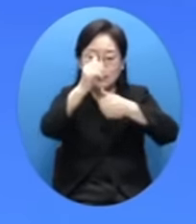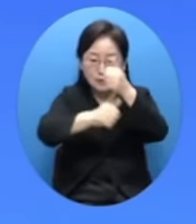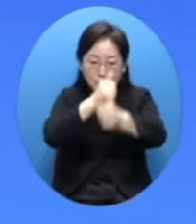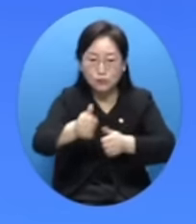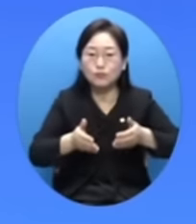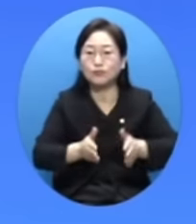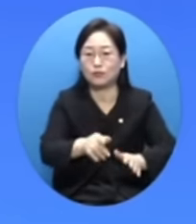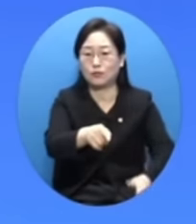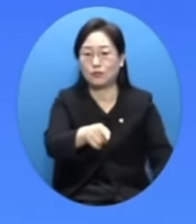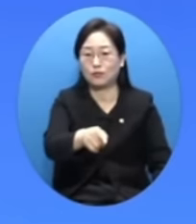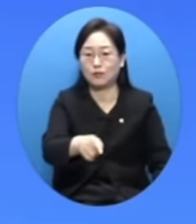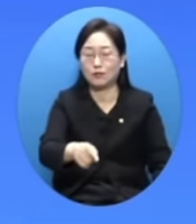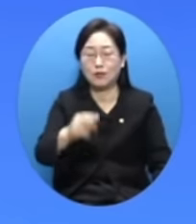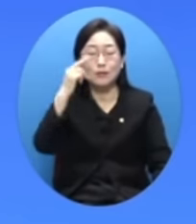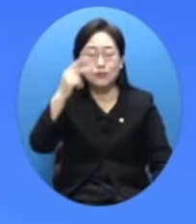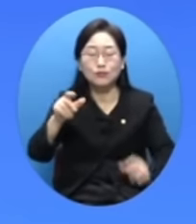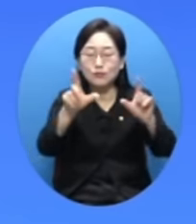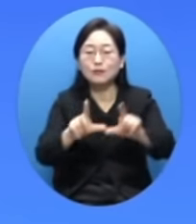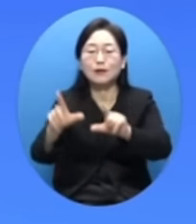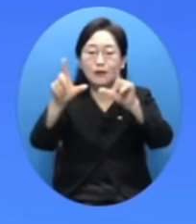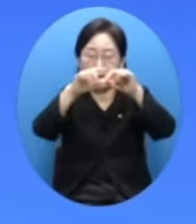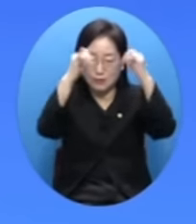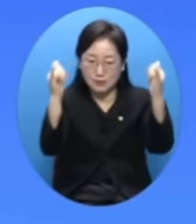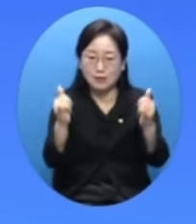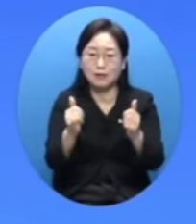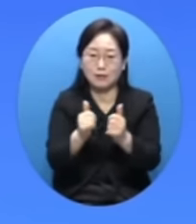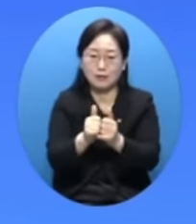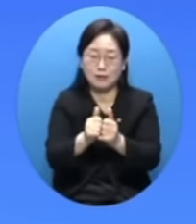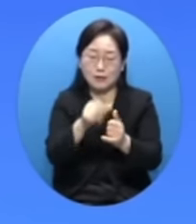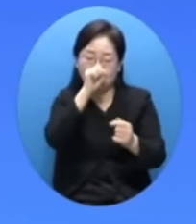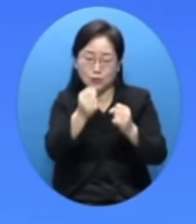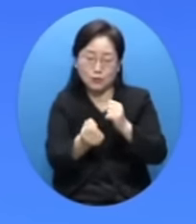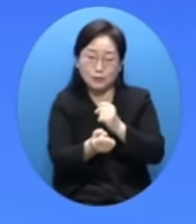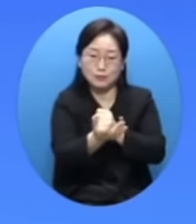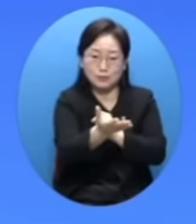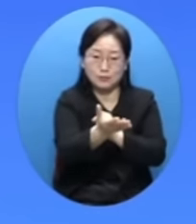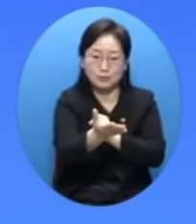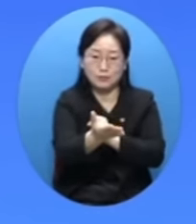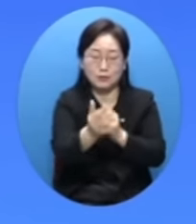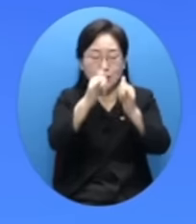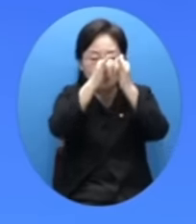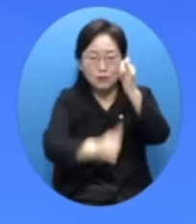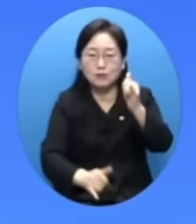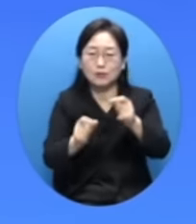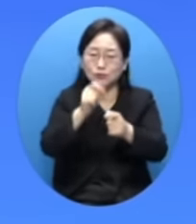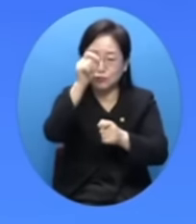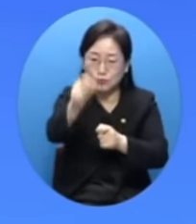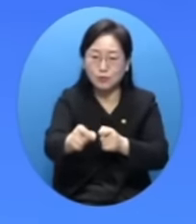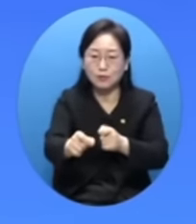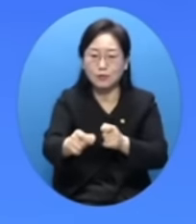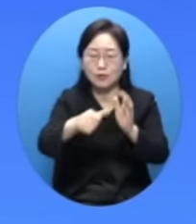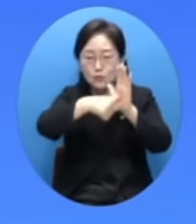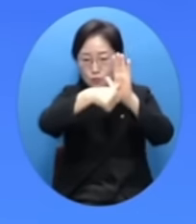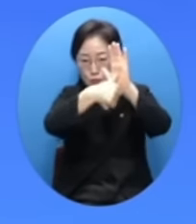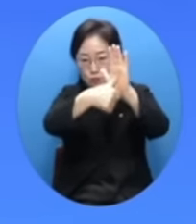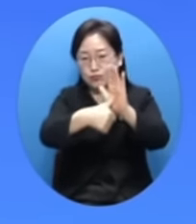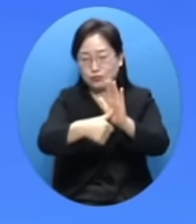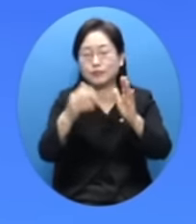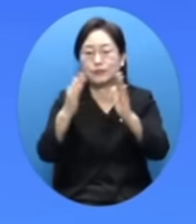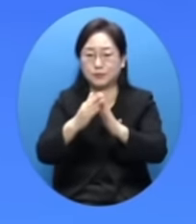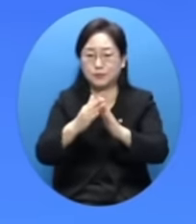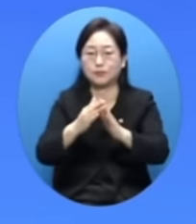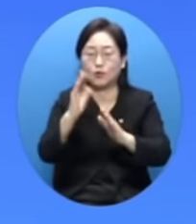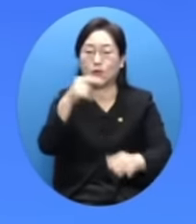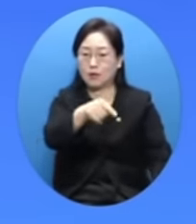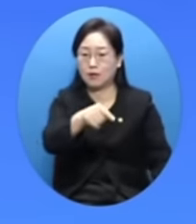사에 선여 치는 미국 역사에 길이길이 남는 위대한 신앙의 명문 과정이 된 것입니다 여러분